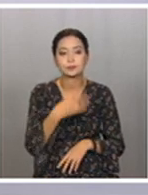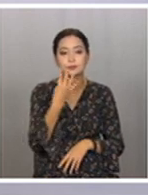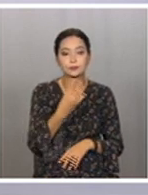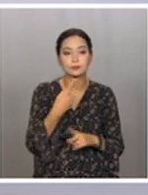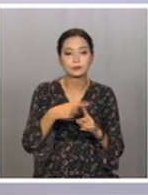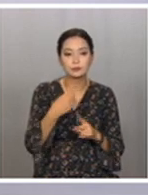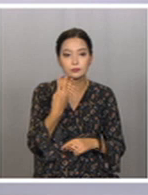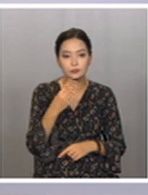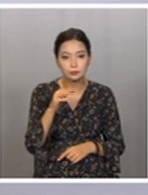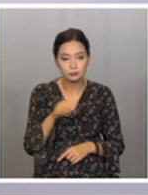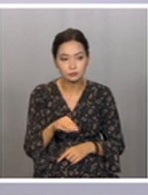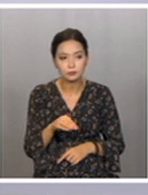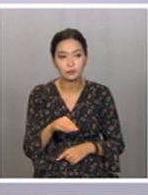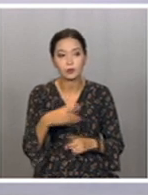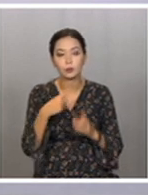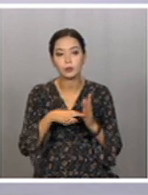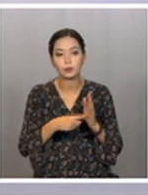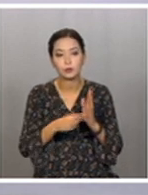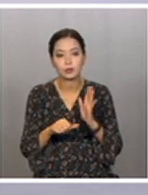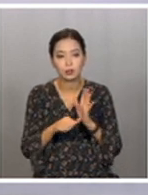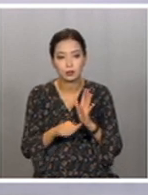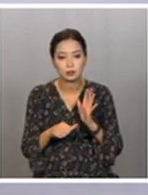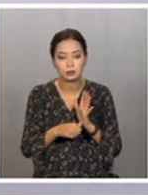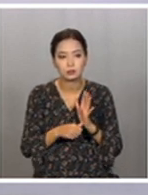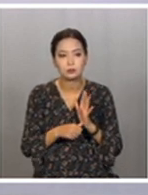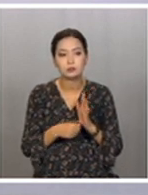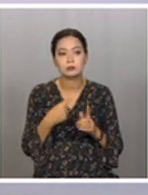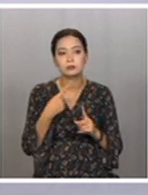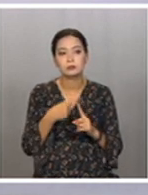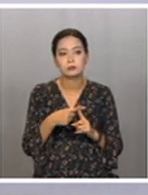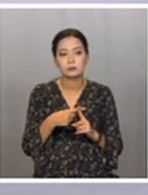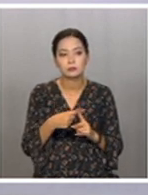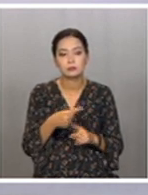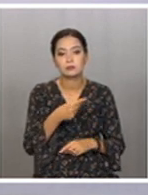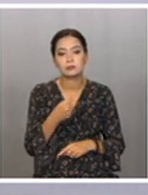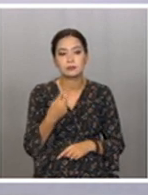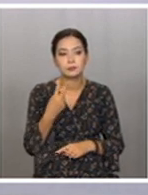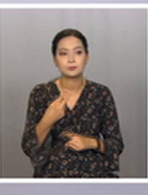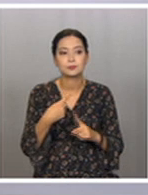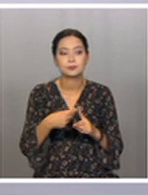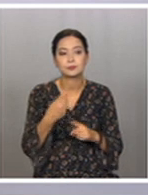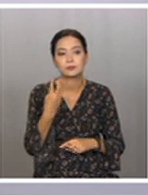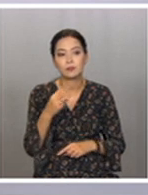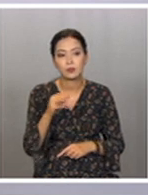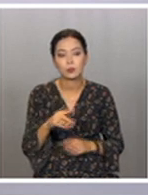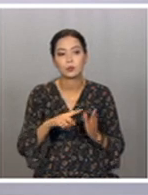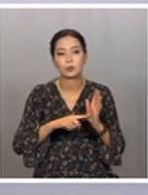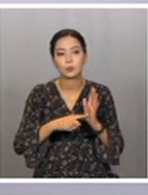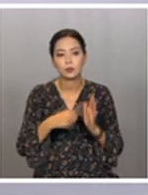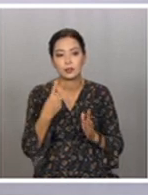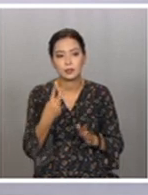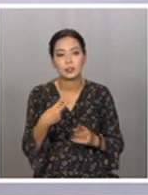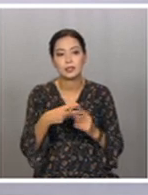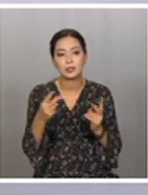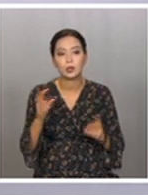қосылған 4-ті көбейтілген 6 қосылған минус 2 қосылған 3-ті көбейтілген 2